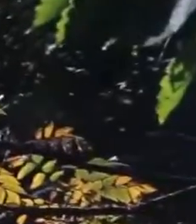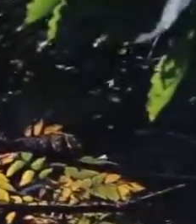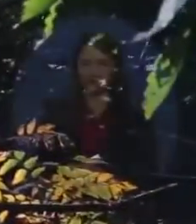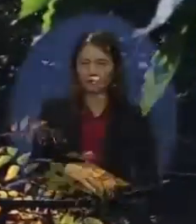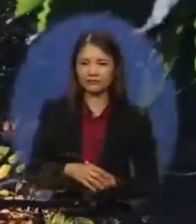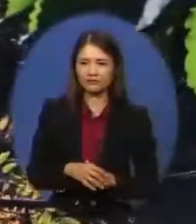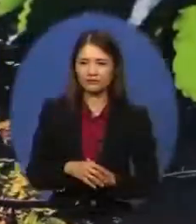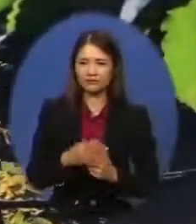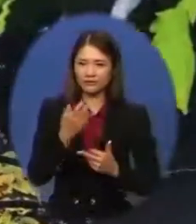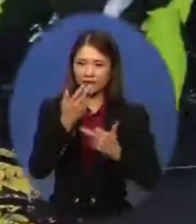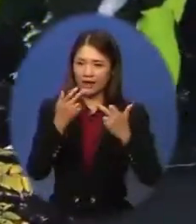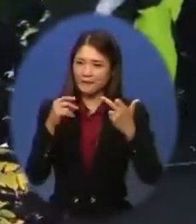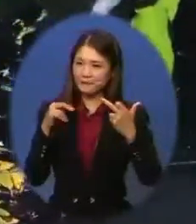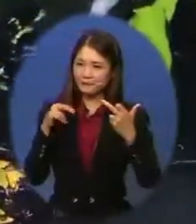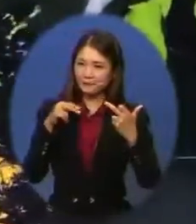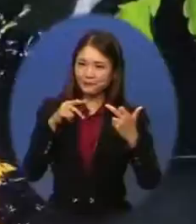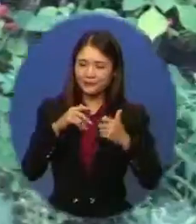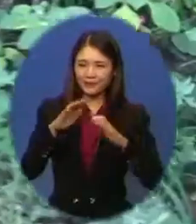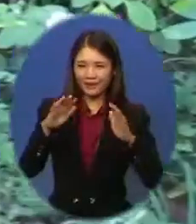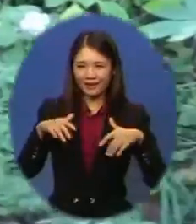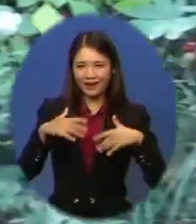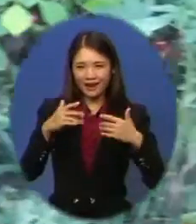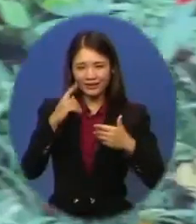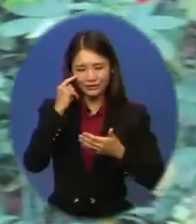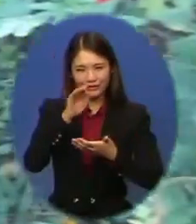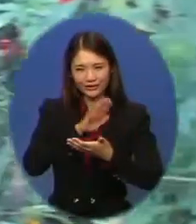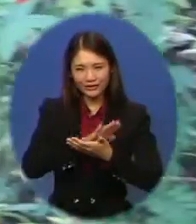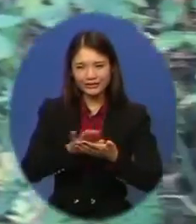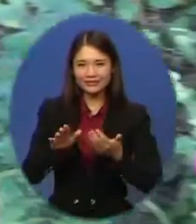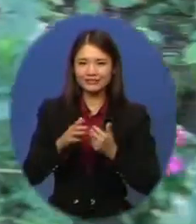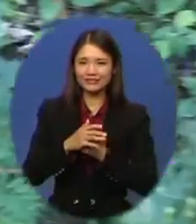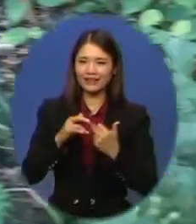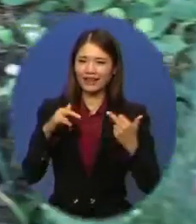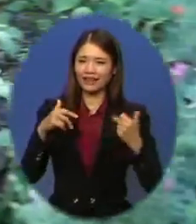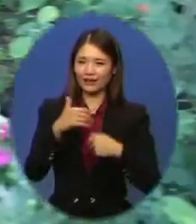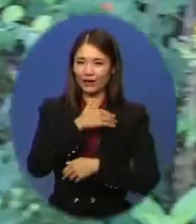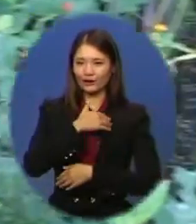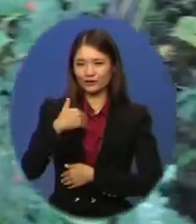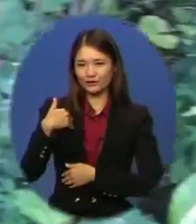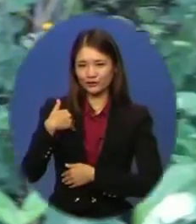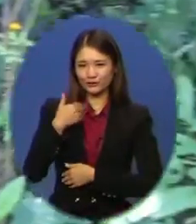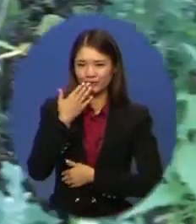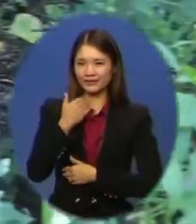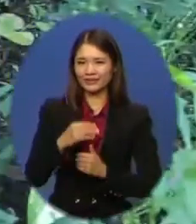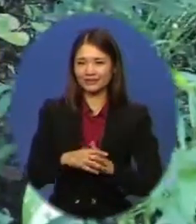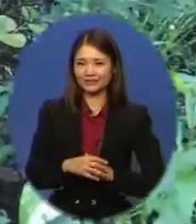산을 오르면서 시원한 가을바람과 산행의 여유를 느낄 수 있었습니다.